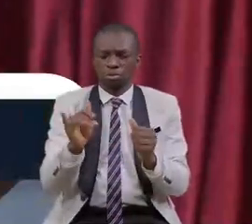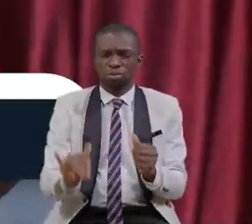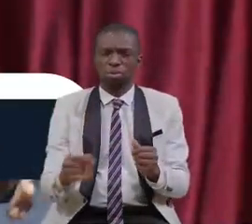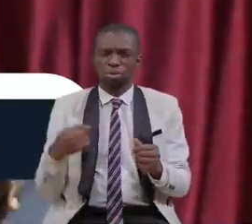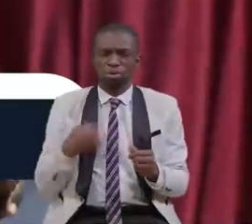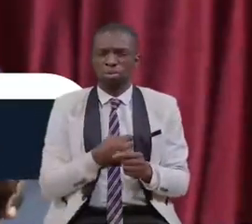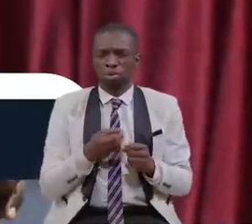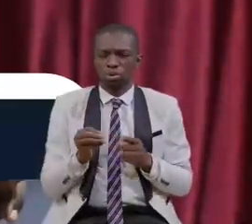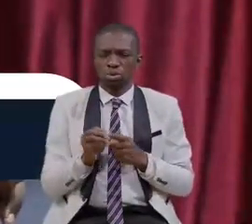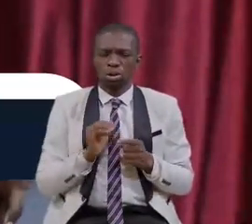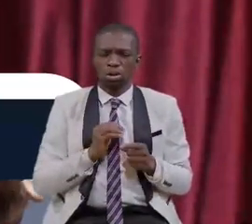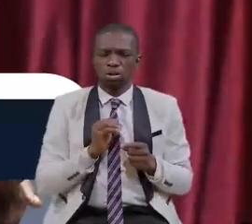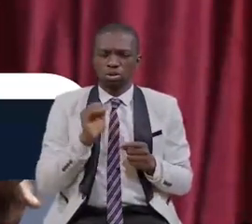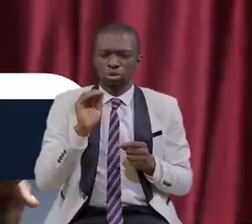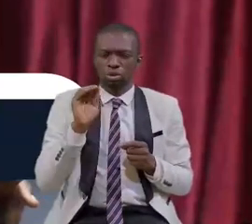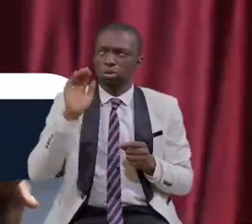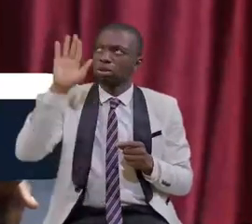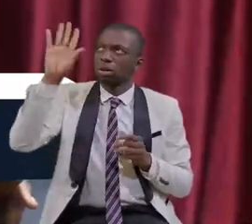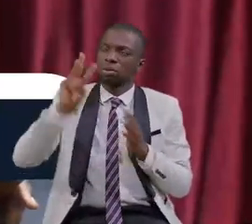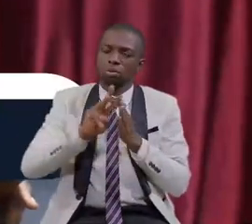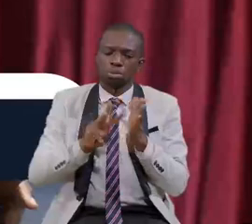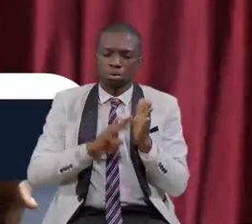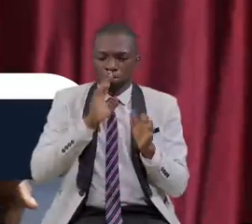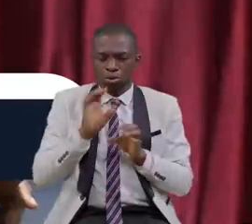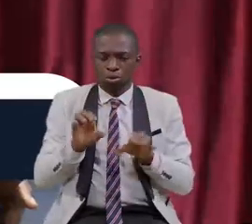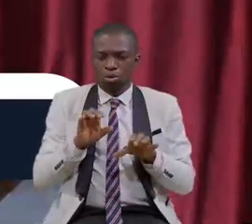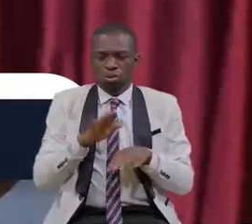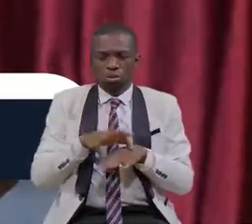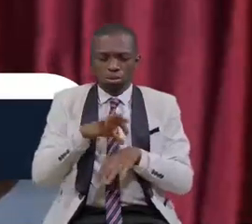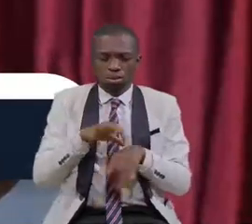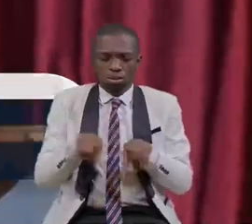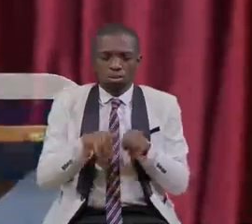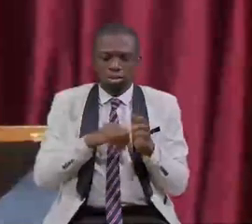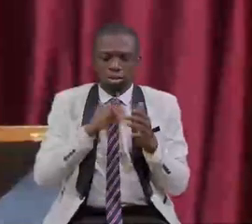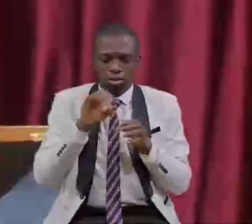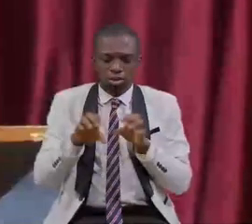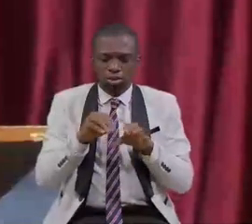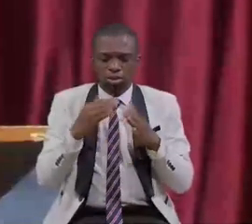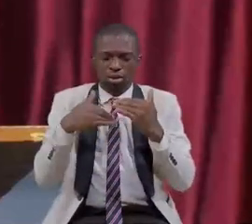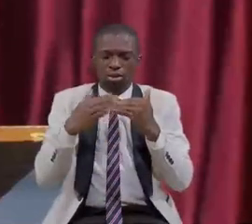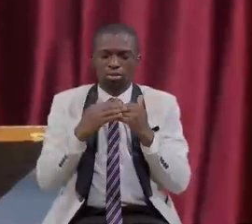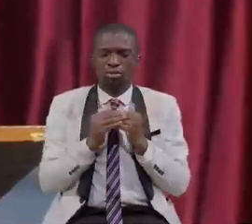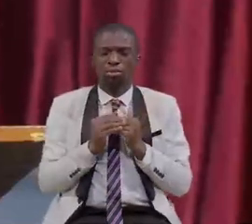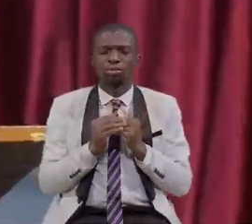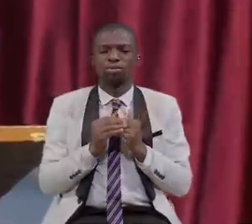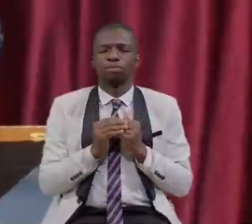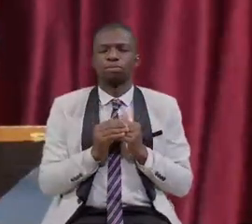les anges font la volonté de Dieu promptement. Que ta volonté soit faite sur la terre comme au ciel, nous faisons cela